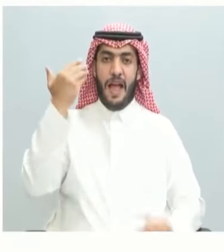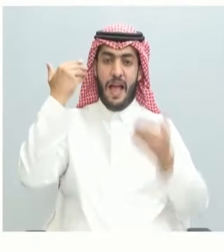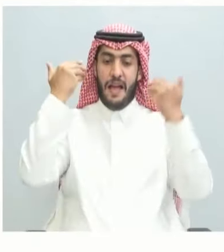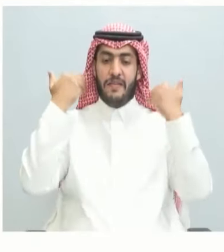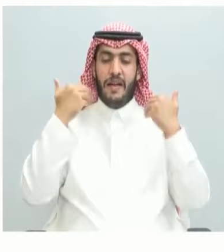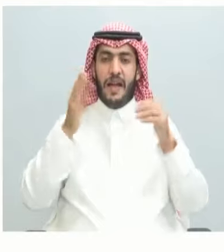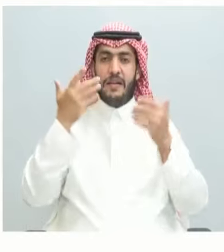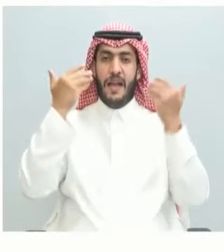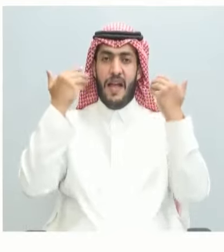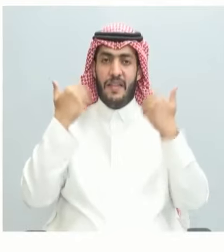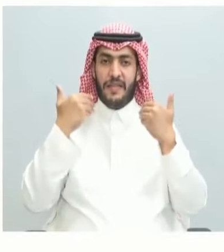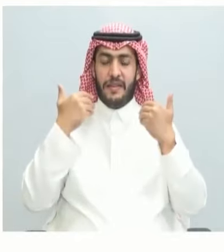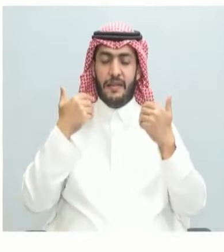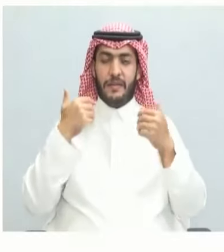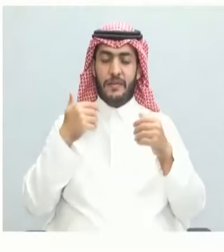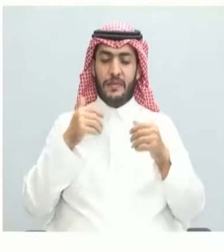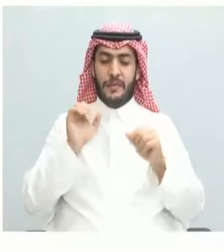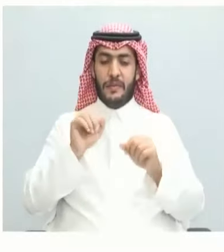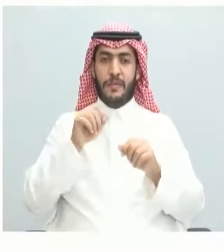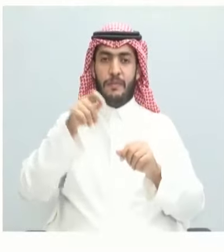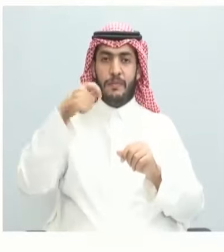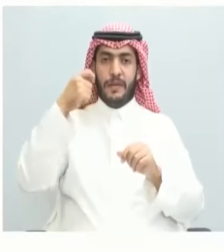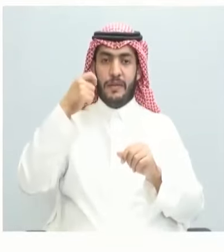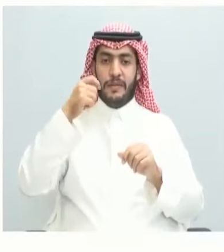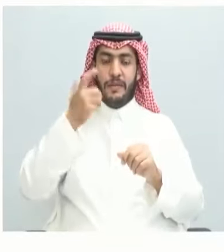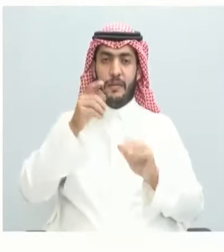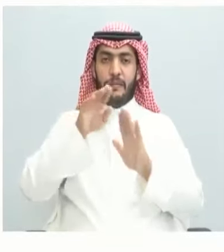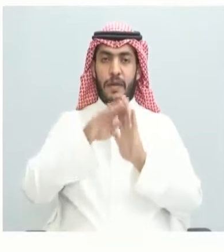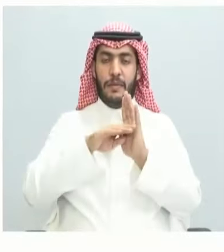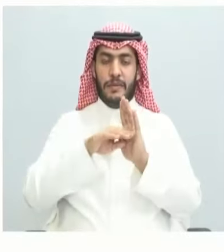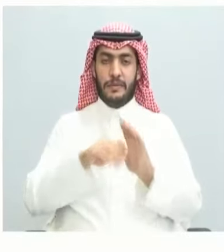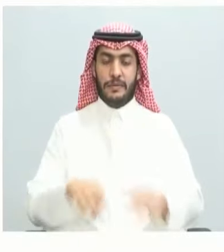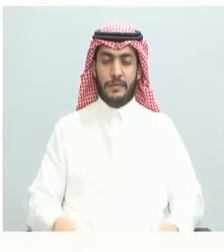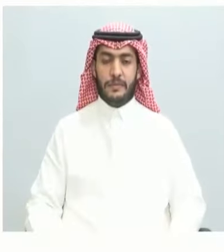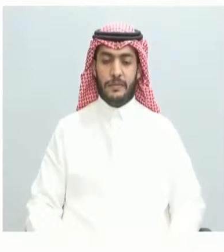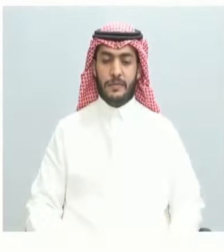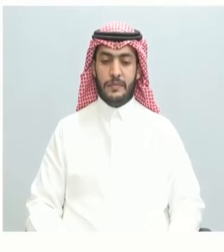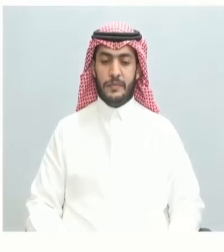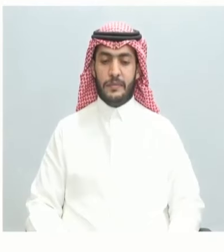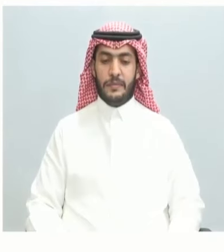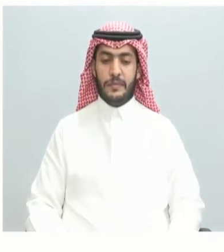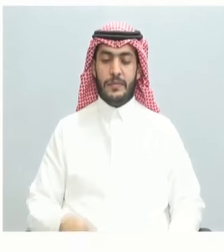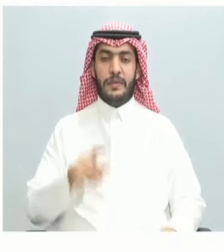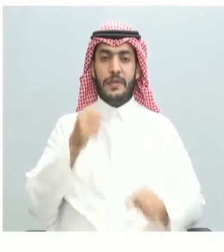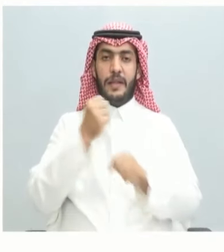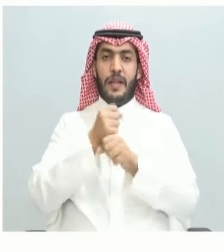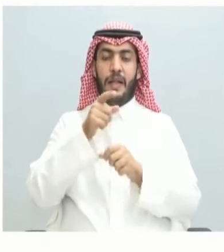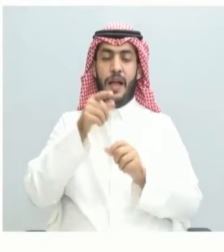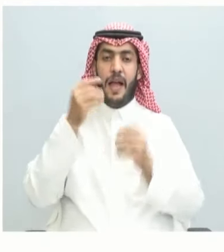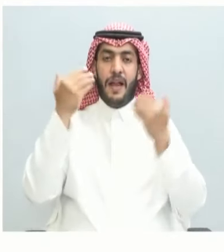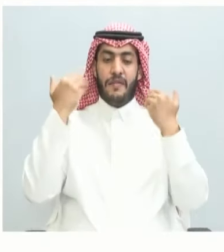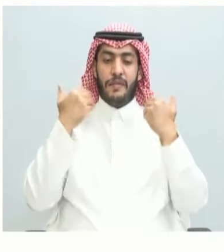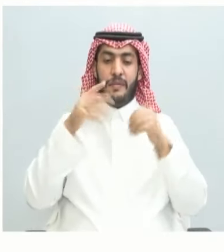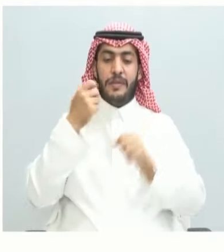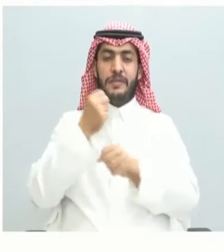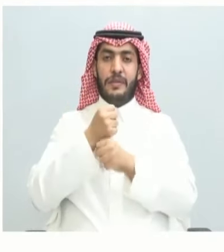باي خلفيه نجدها مناسبه للمقطع او للبرنامج نفترض ان نستخدم هذه الخلفيه بعدها